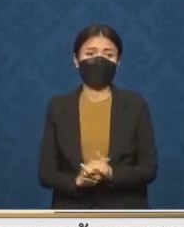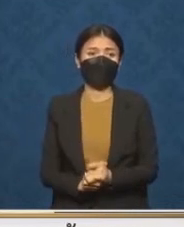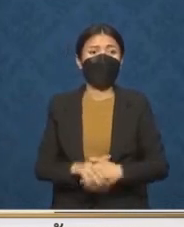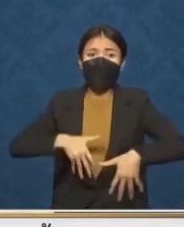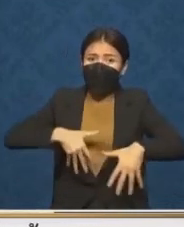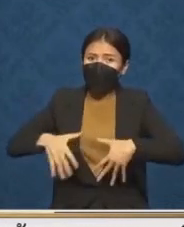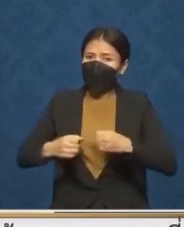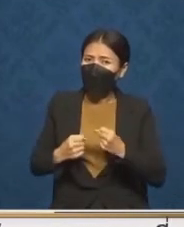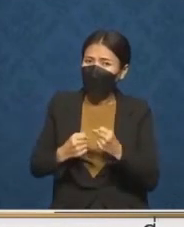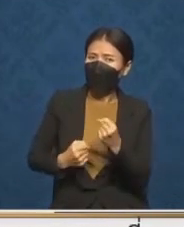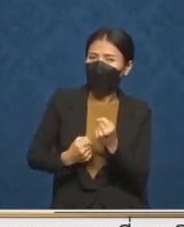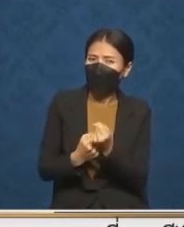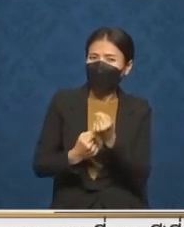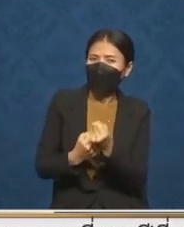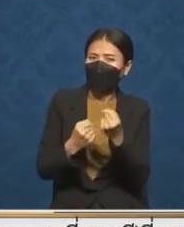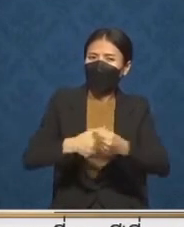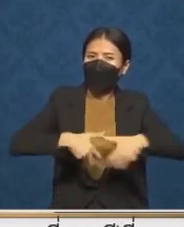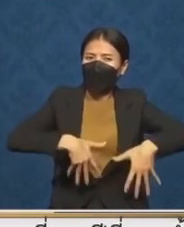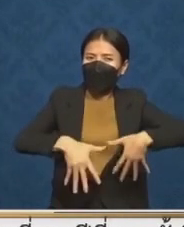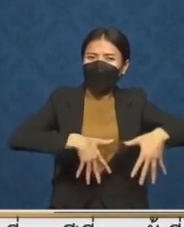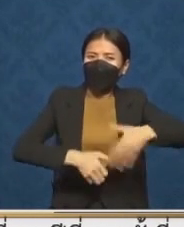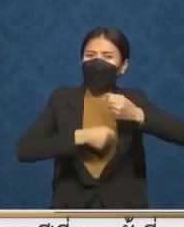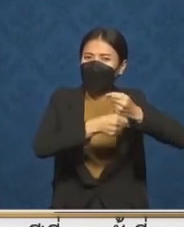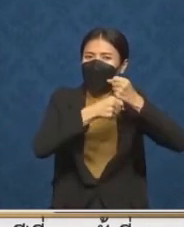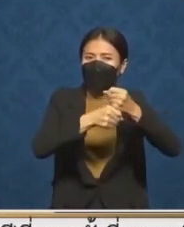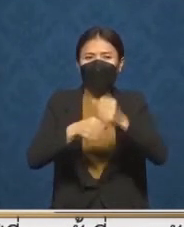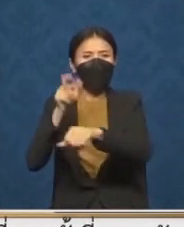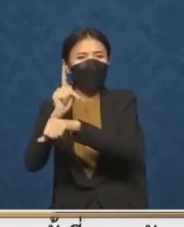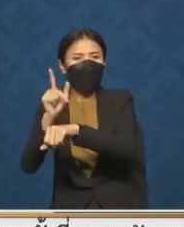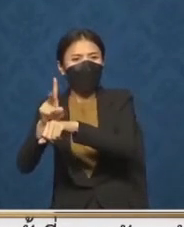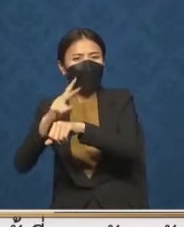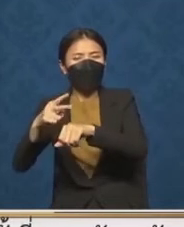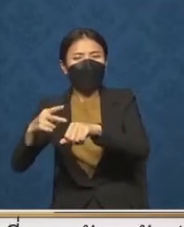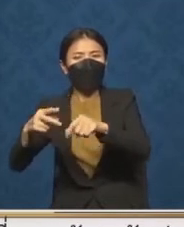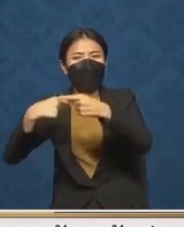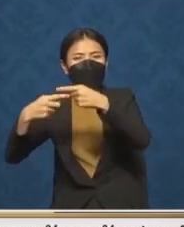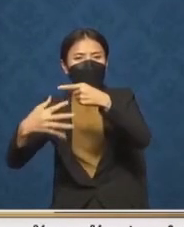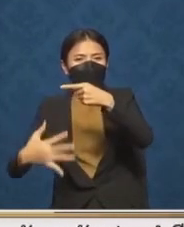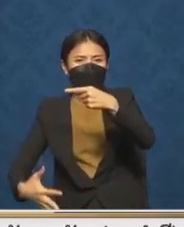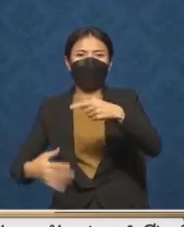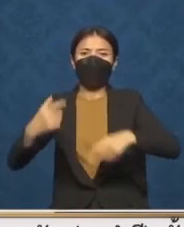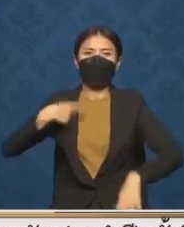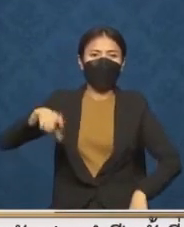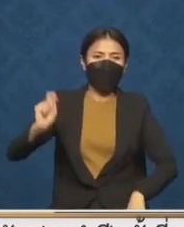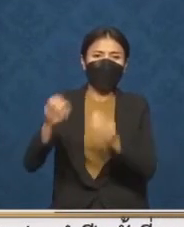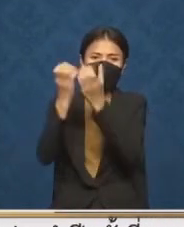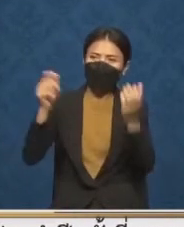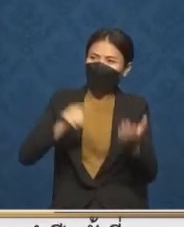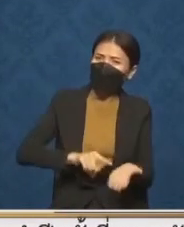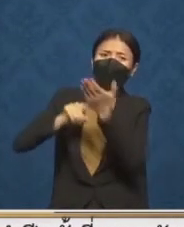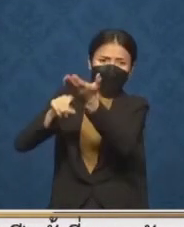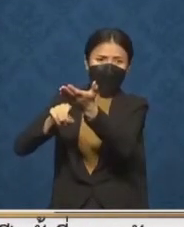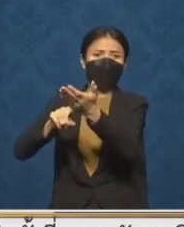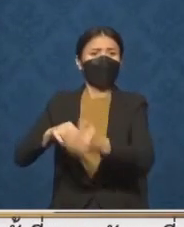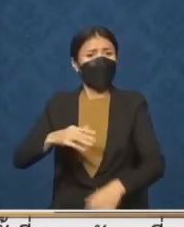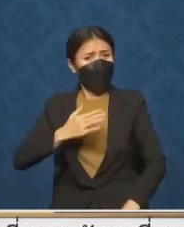แล้วครับทั้งบนถนนทั้งบนโลกโซเชียลทั้งยังยื่นเรื่องต่อศาลรัฐธรรมนูญผม